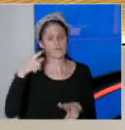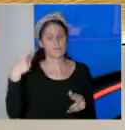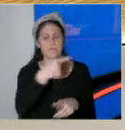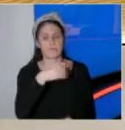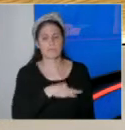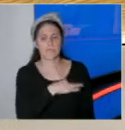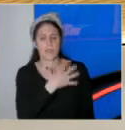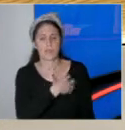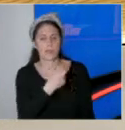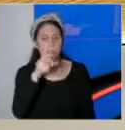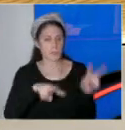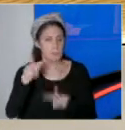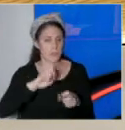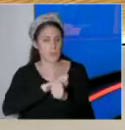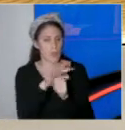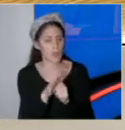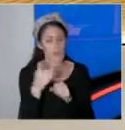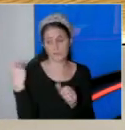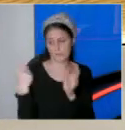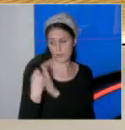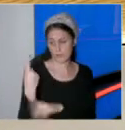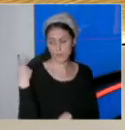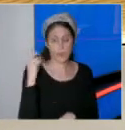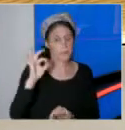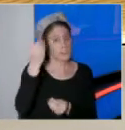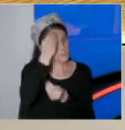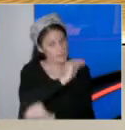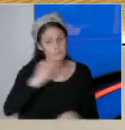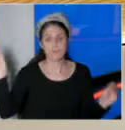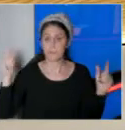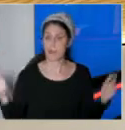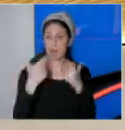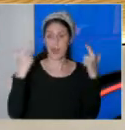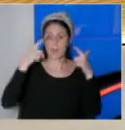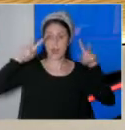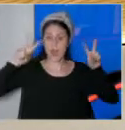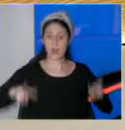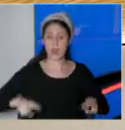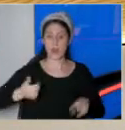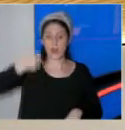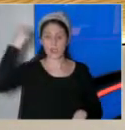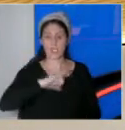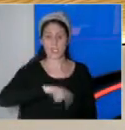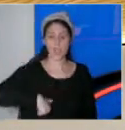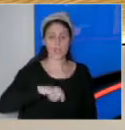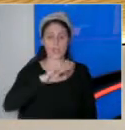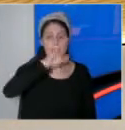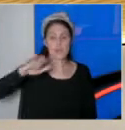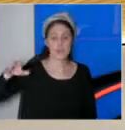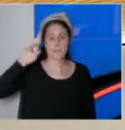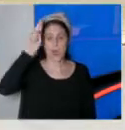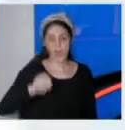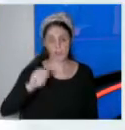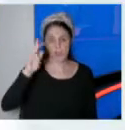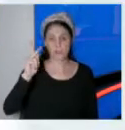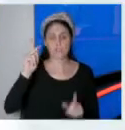במשבר הקורונה, הגיעה בסוף השבוע הכרזת מלחמה הראשונה של ממש. ראש עיריית גבעתיים, רן קוניק, צייץ בטוויטר את הדברים